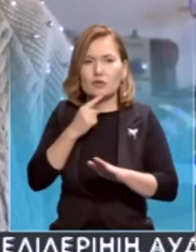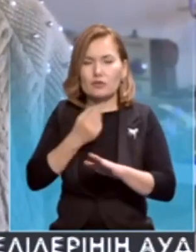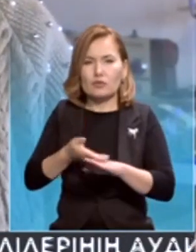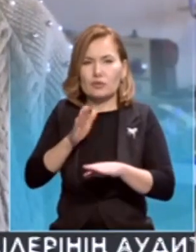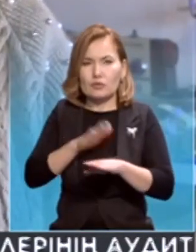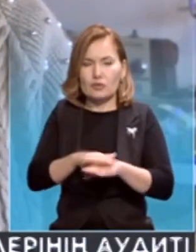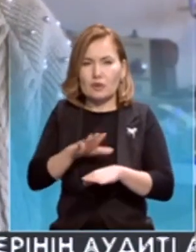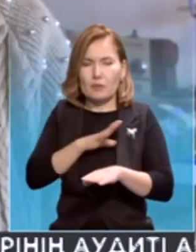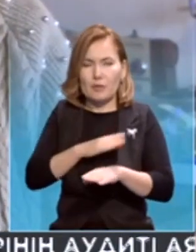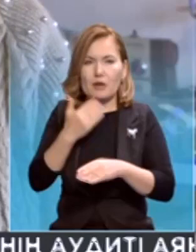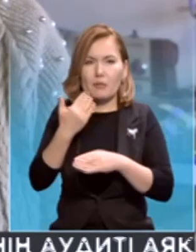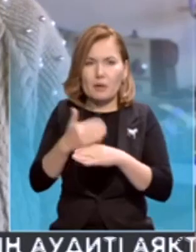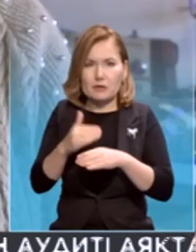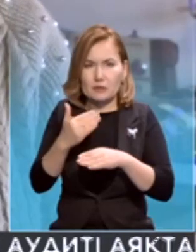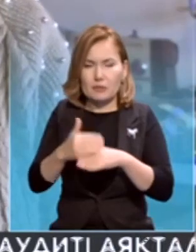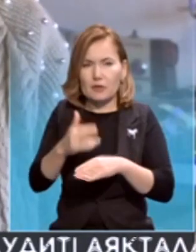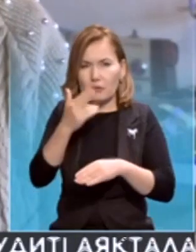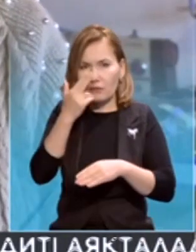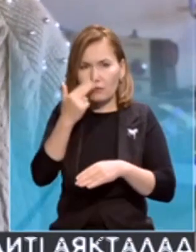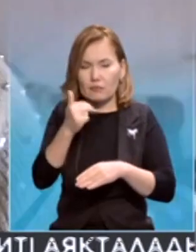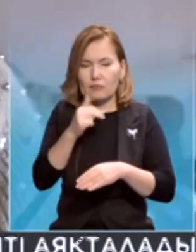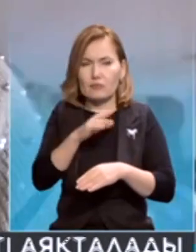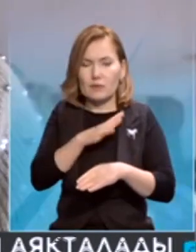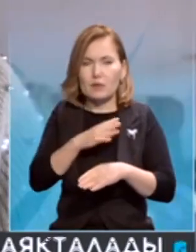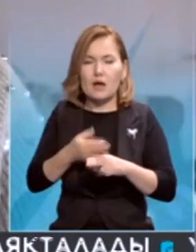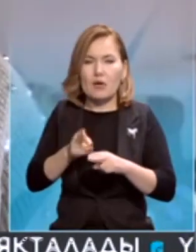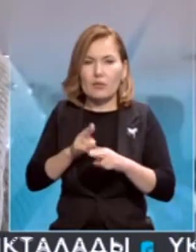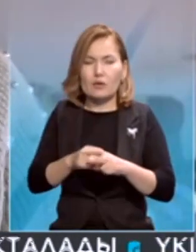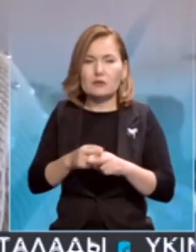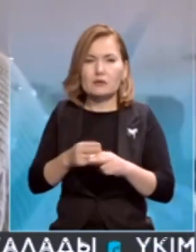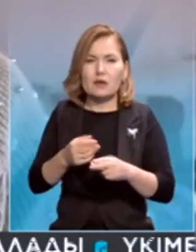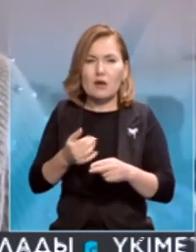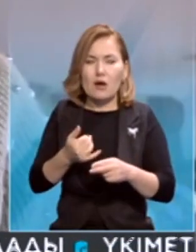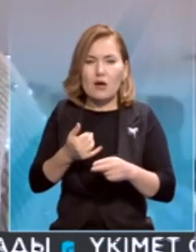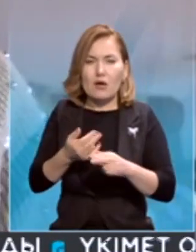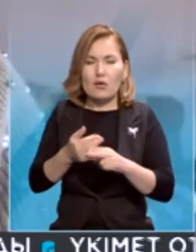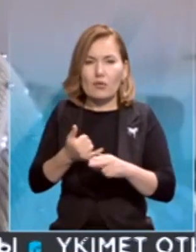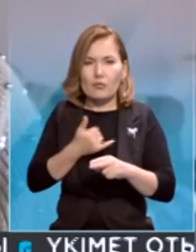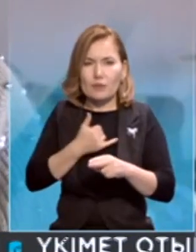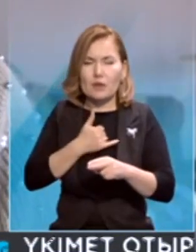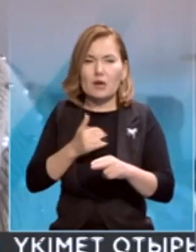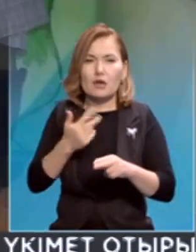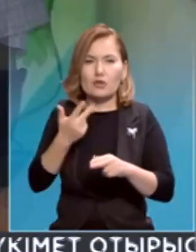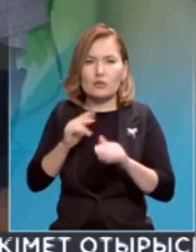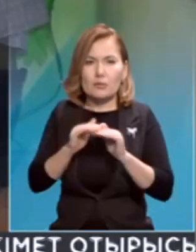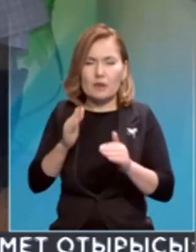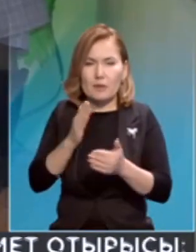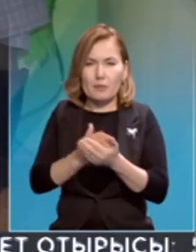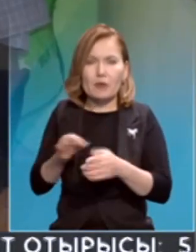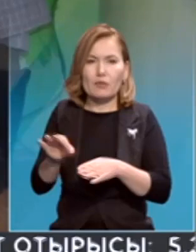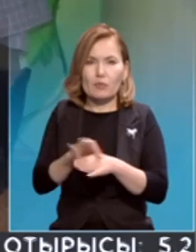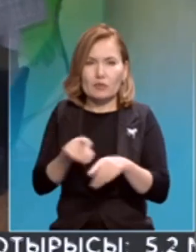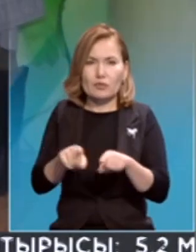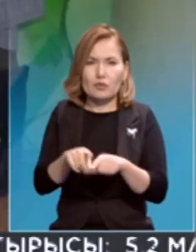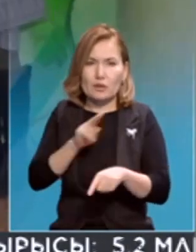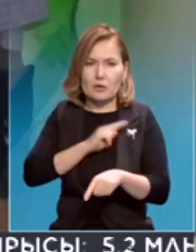үйрендік. Қайда барсаң екі қолға бір еңбек қой. Үш балам бар, енді жолдасым малтасыйды.